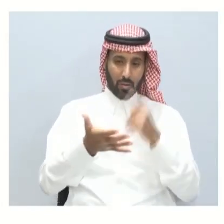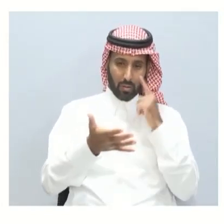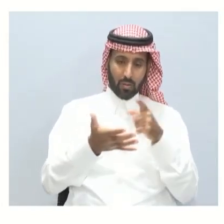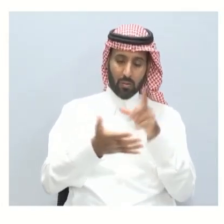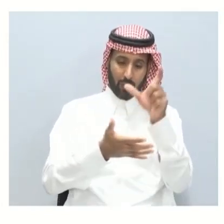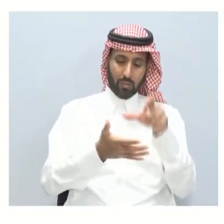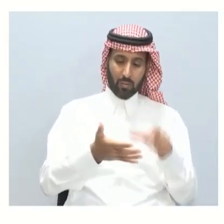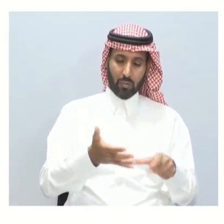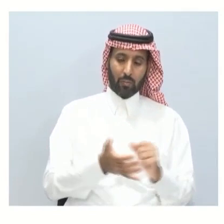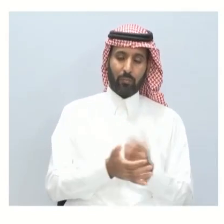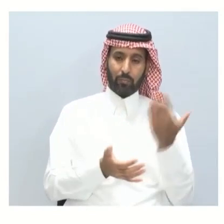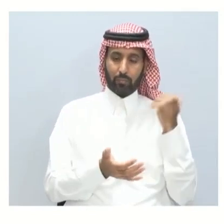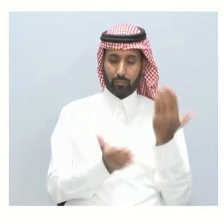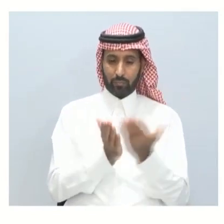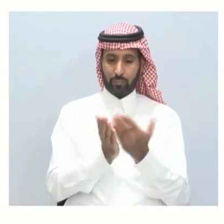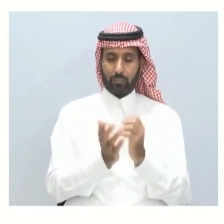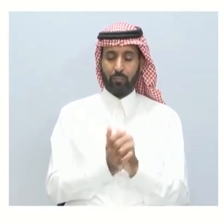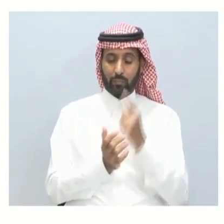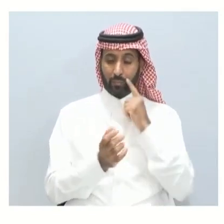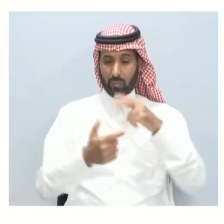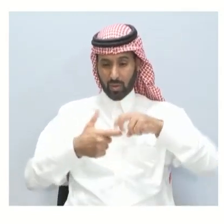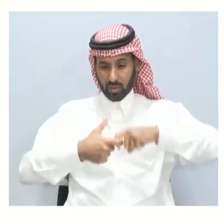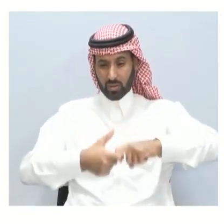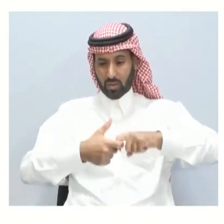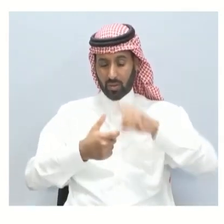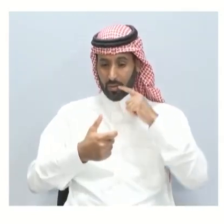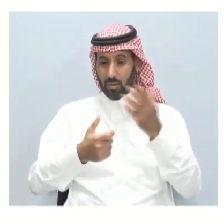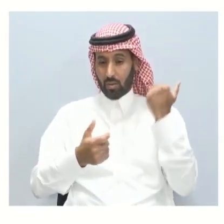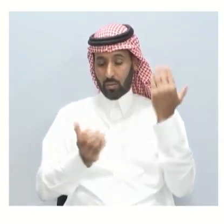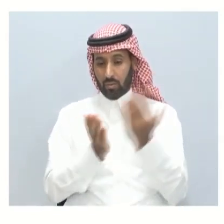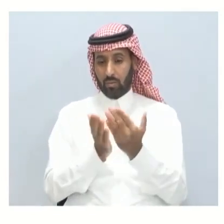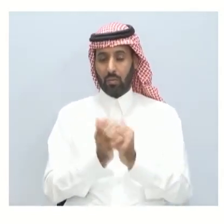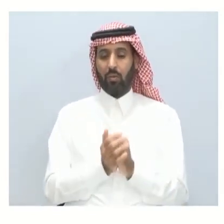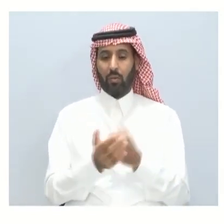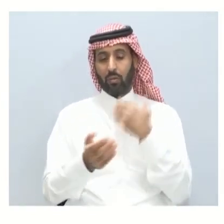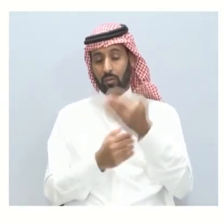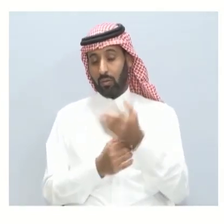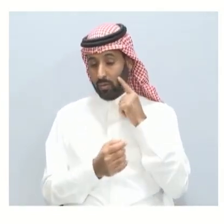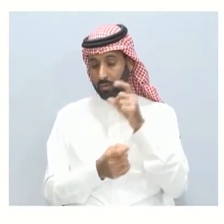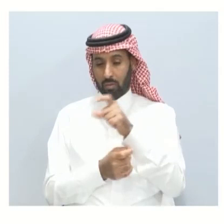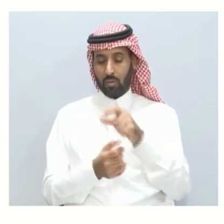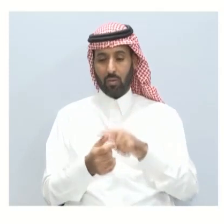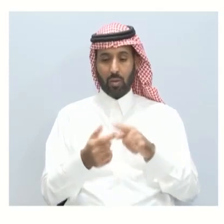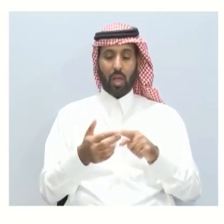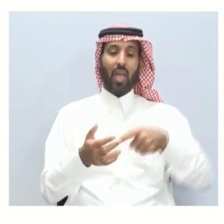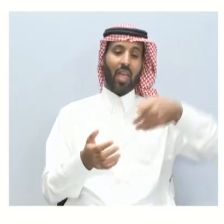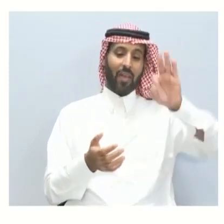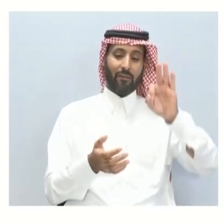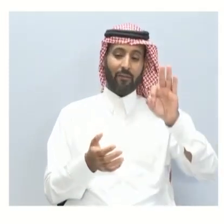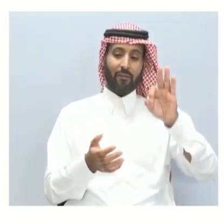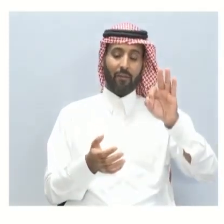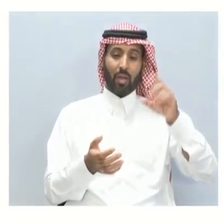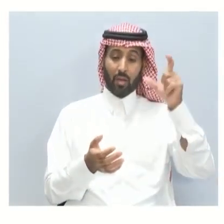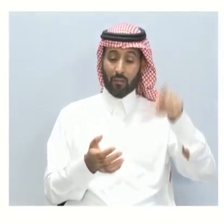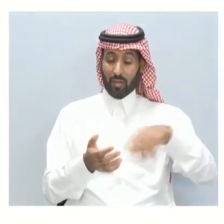الخطوات السابقه في الدروس الماضيه اربط فيما بينها ودرس اليوم العناصر الفئه وهي